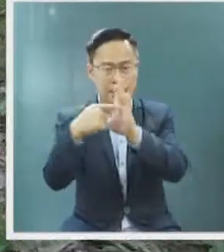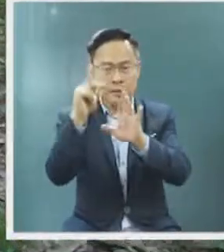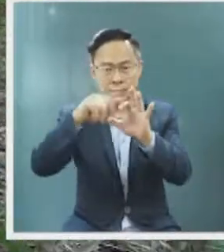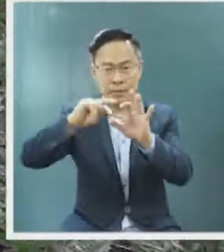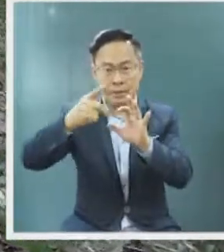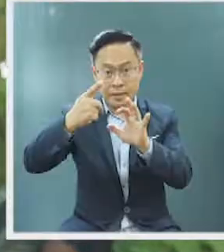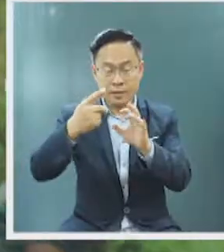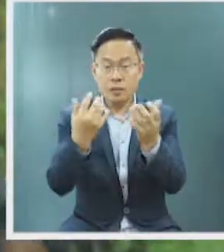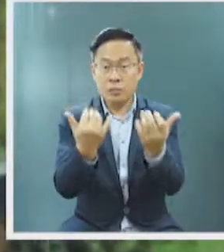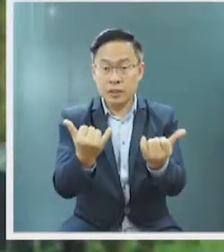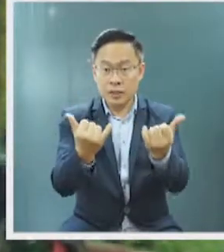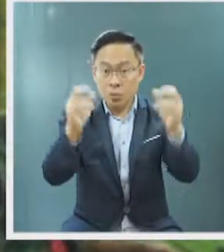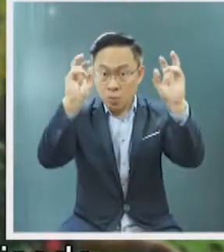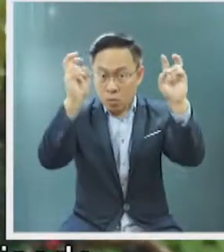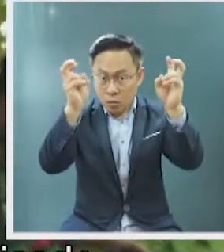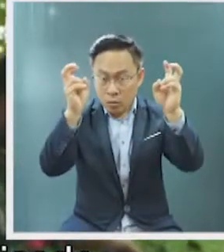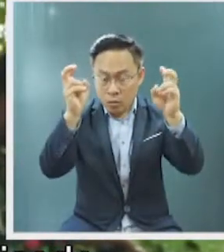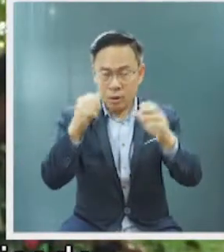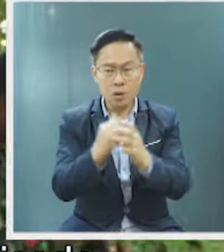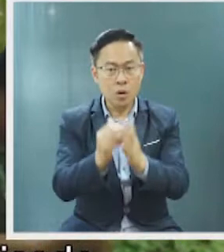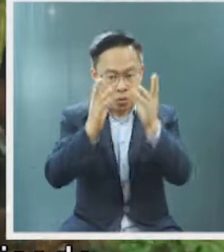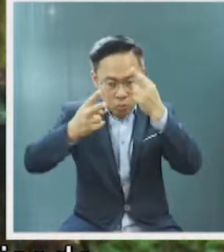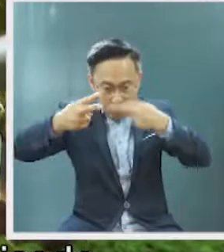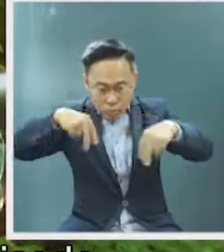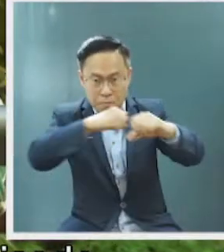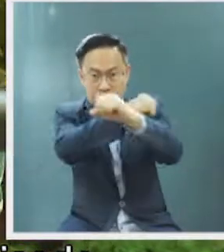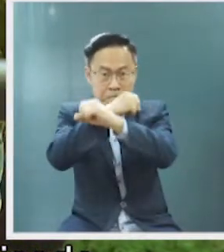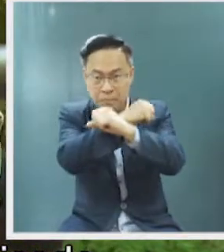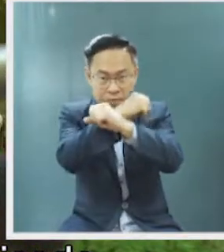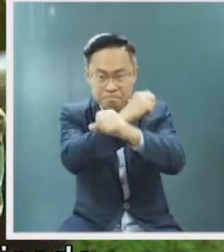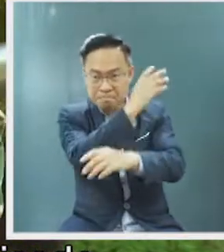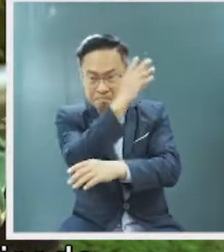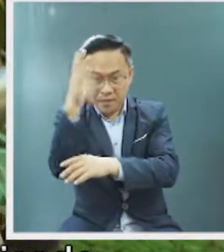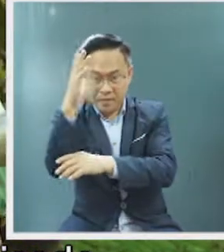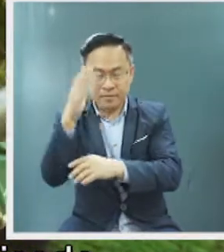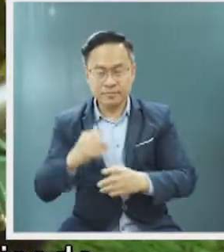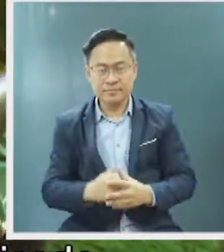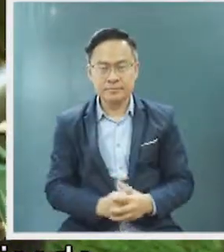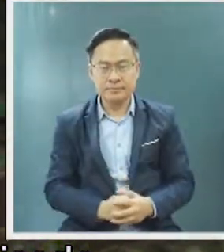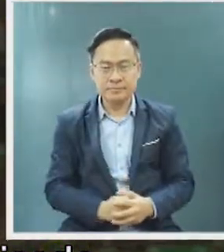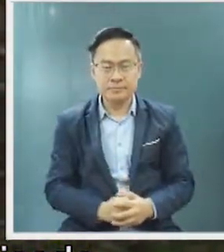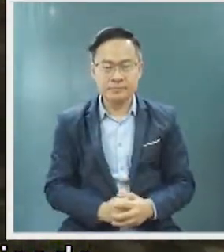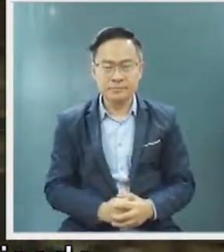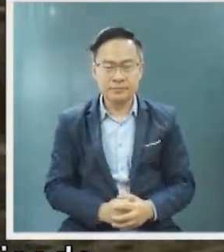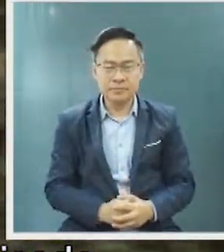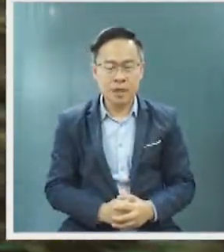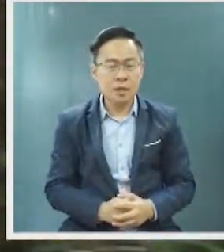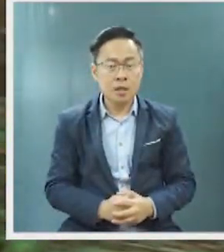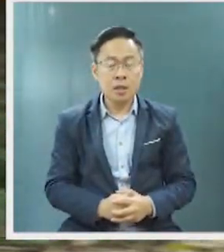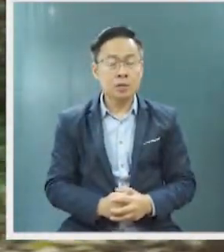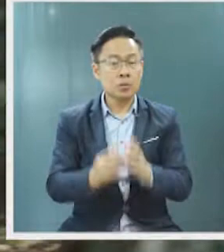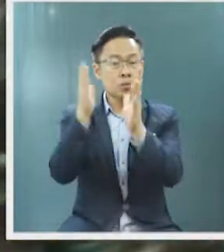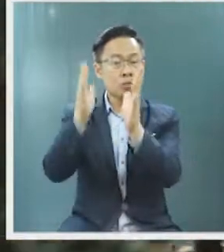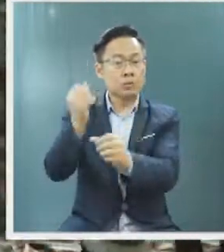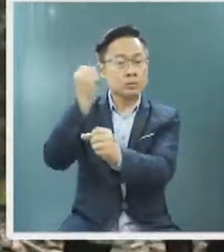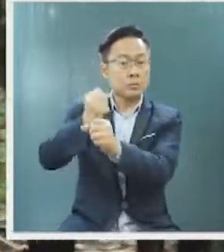แก่งกระจานสู่มรดกโลกตอนผู้พิทักษ์แห่งแก่งกระจาน